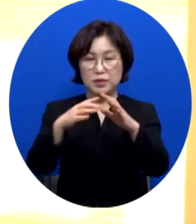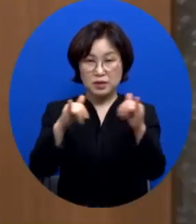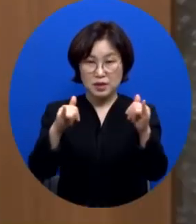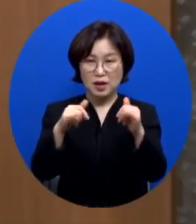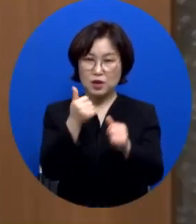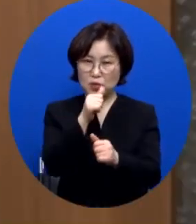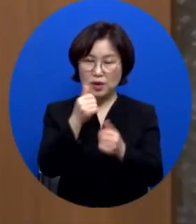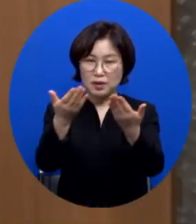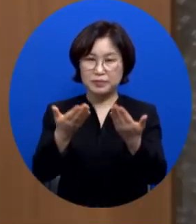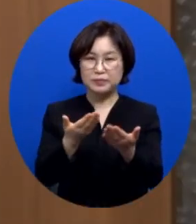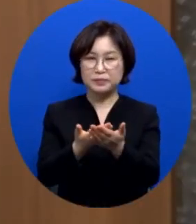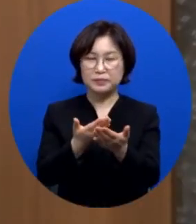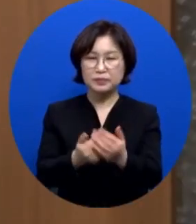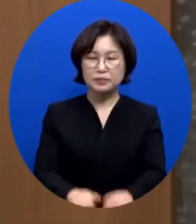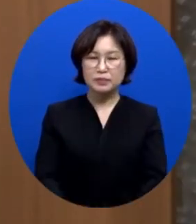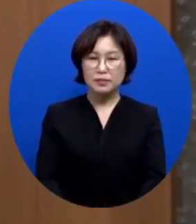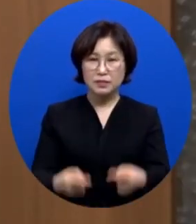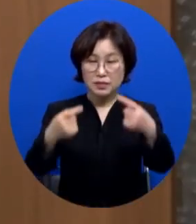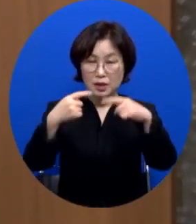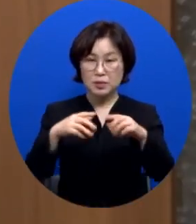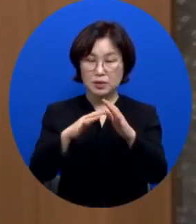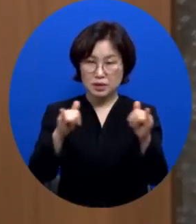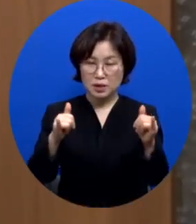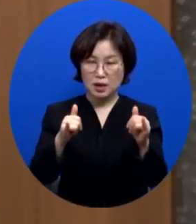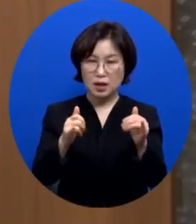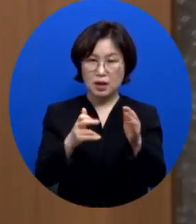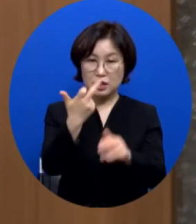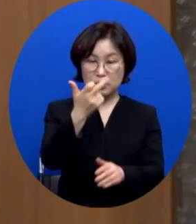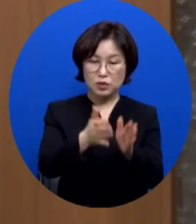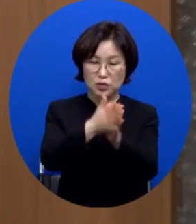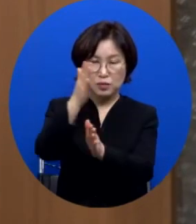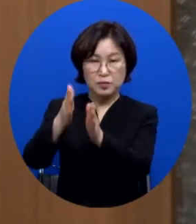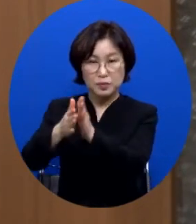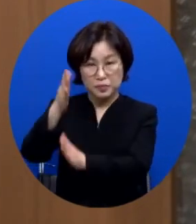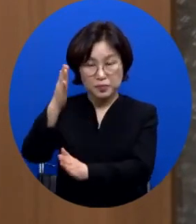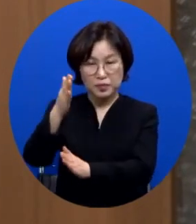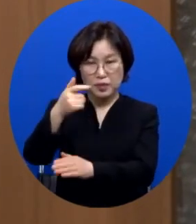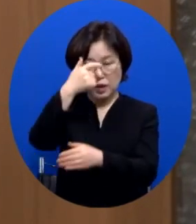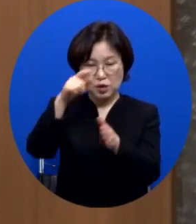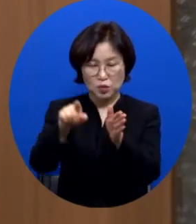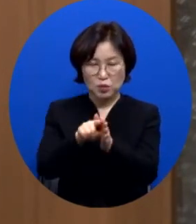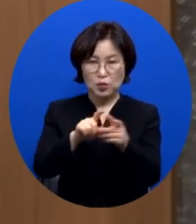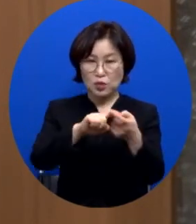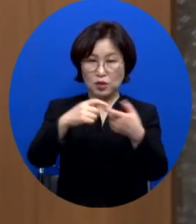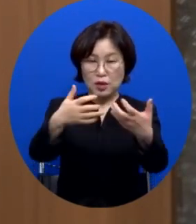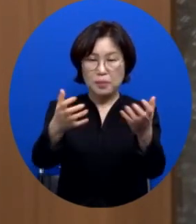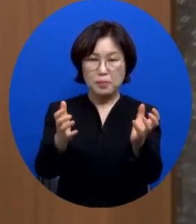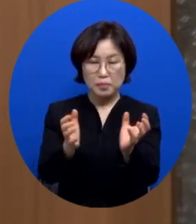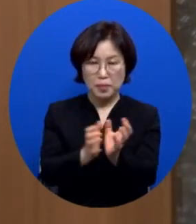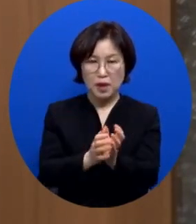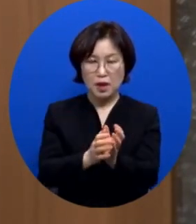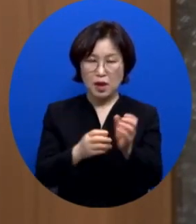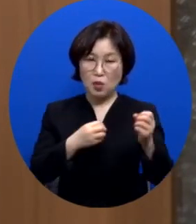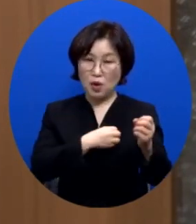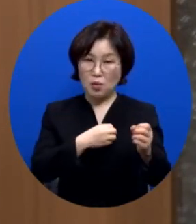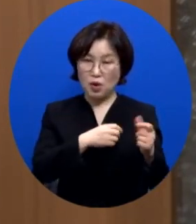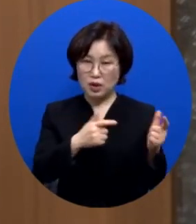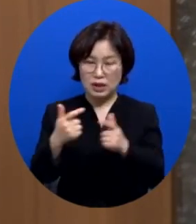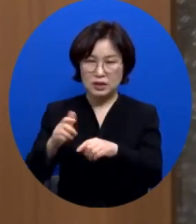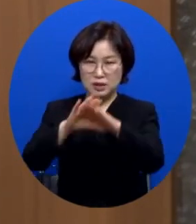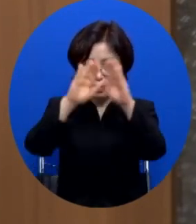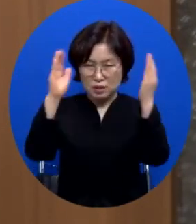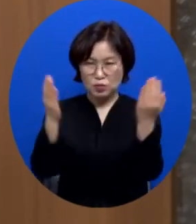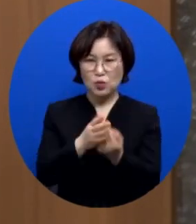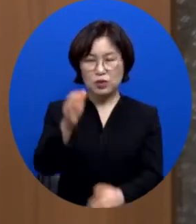소개를 좀 해주십시오. 네, 참석은 17개 광역시도 기독교 총연합회 회장님들 통해서